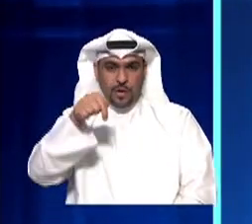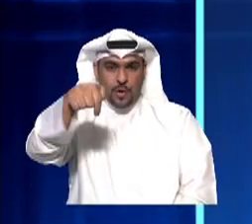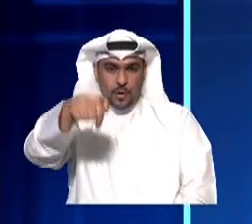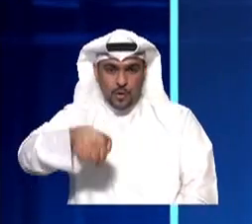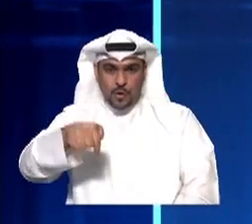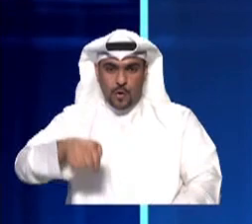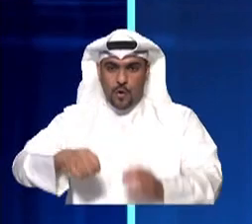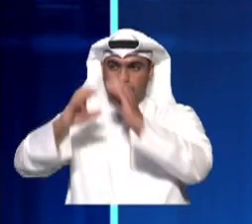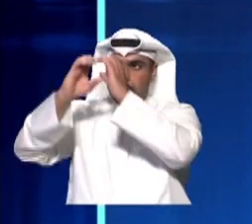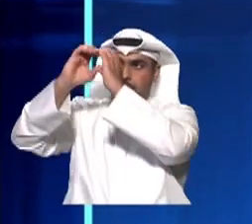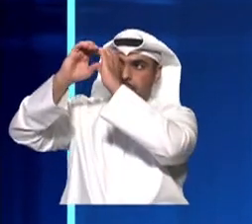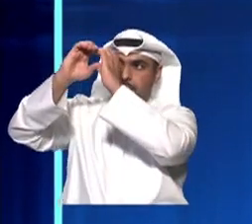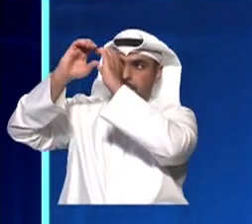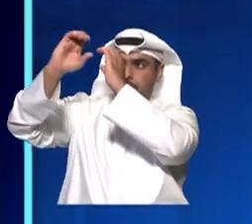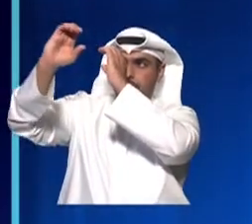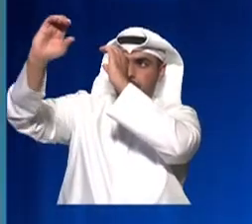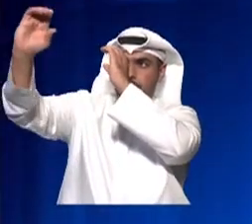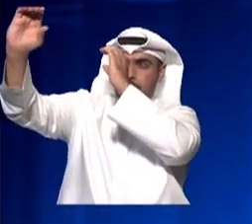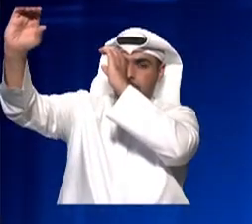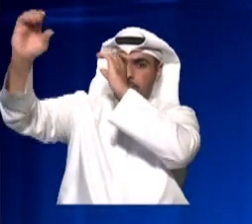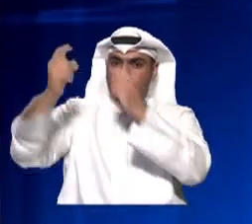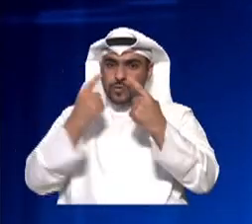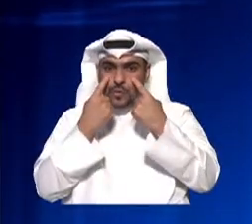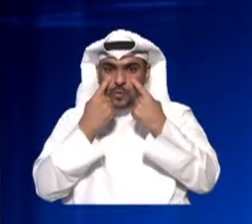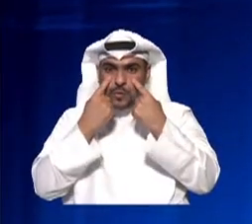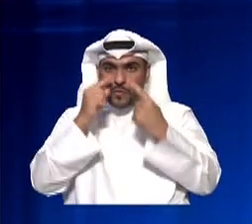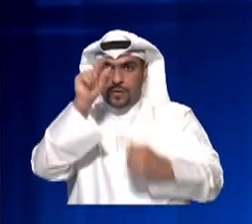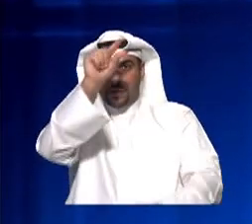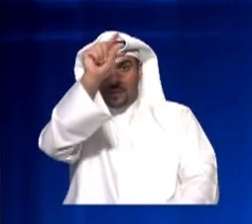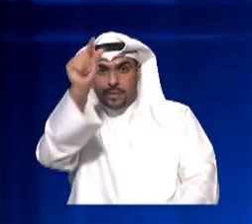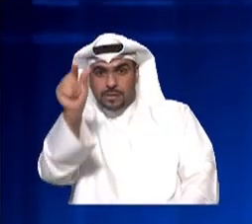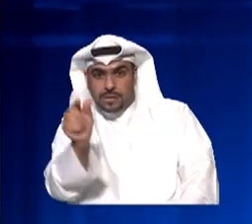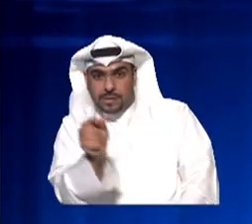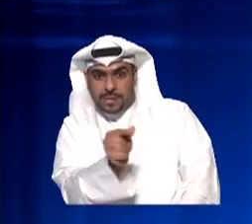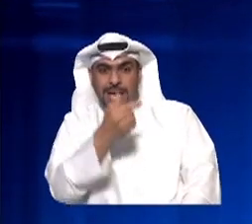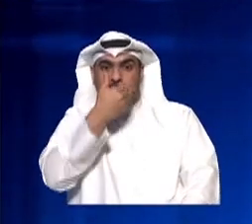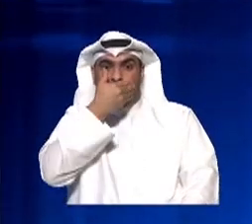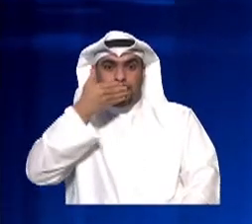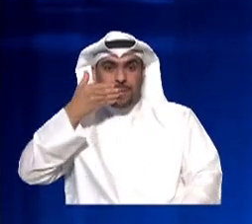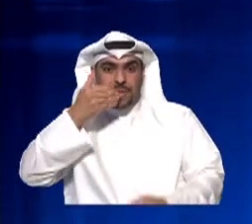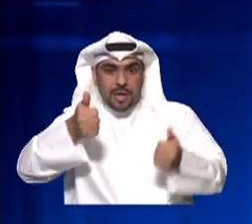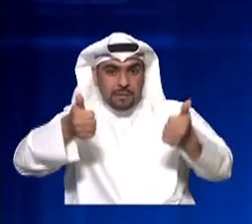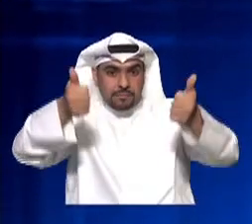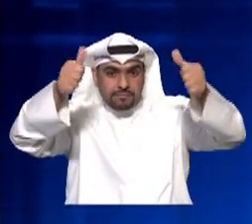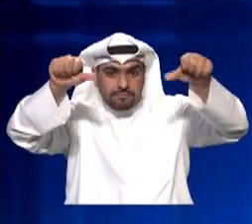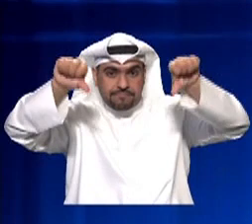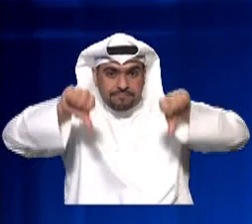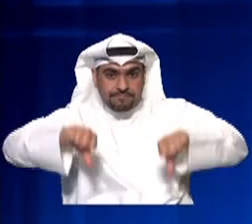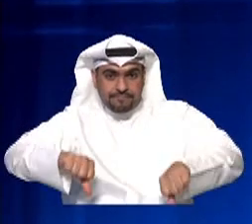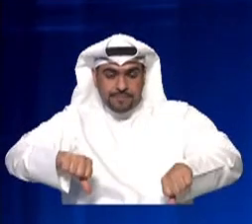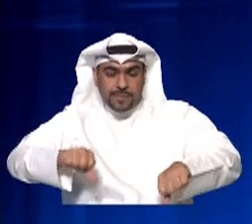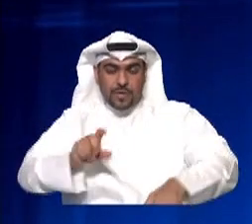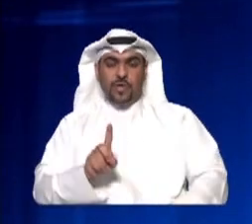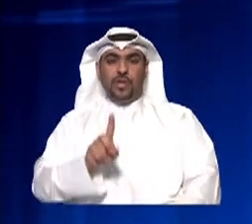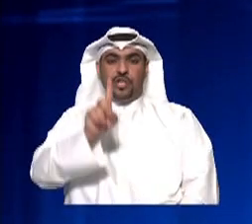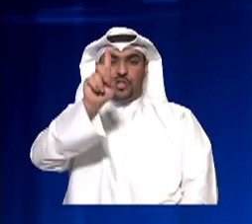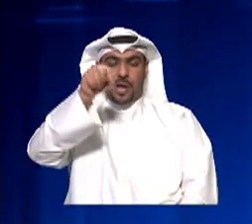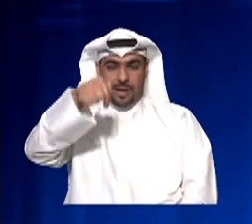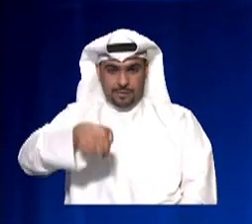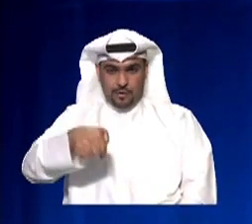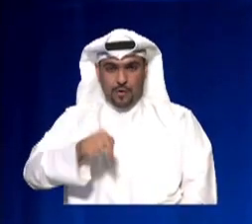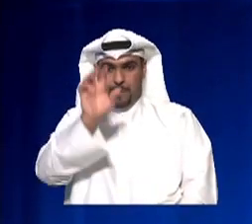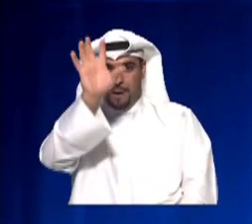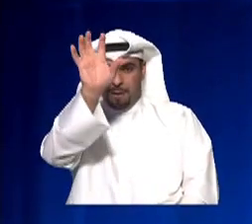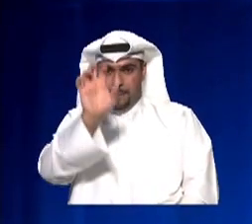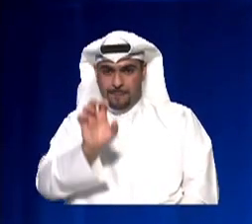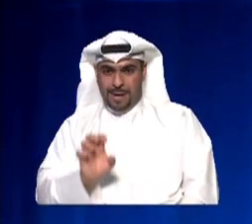هلال شهر رمضان المبارك، وذلك في مقر المجلس الأعلى للقضاء الكائن في منطقة مبارك العبدالله الجابر خلف أرض